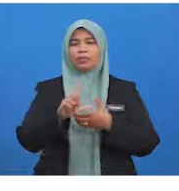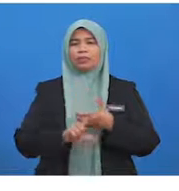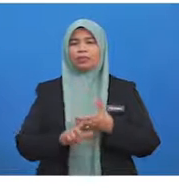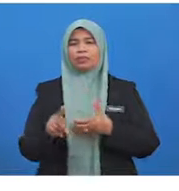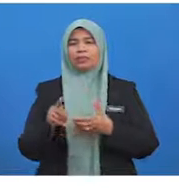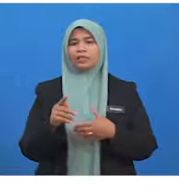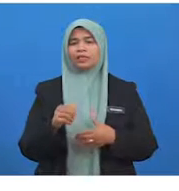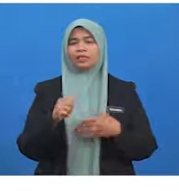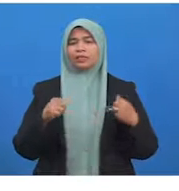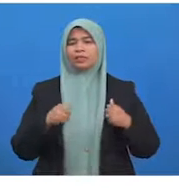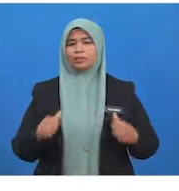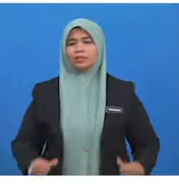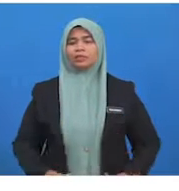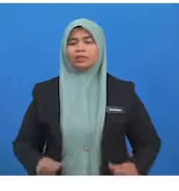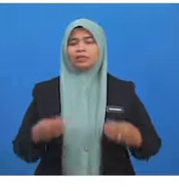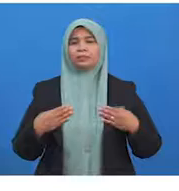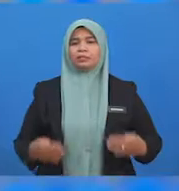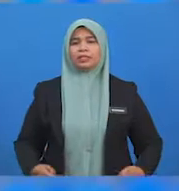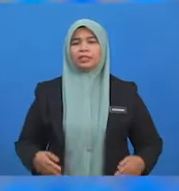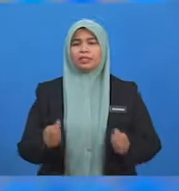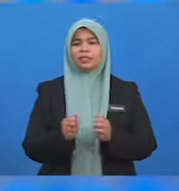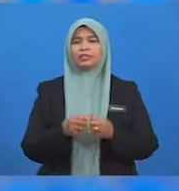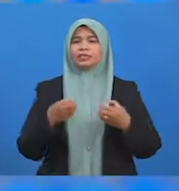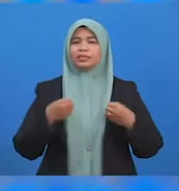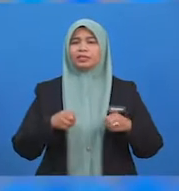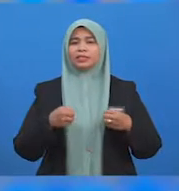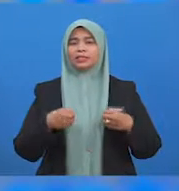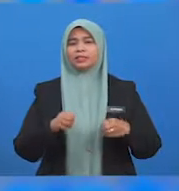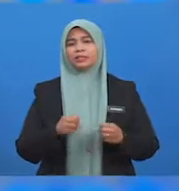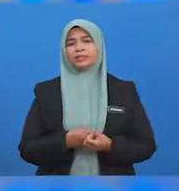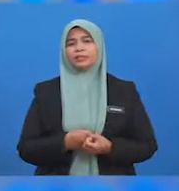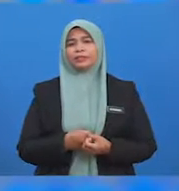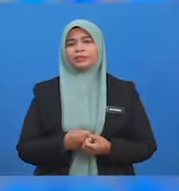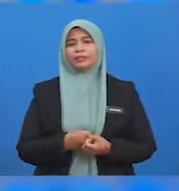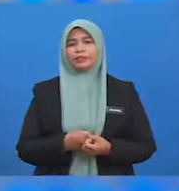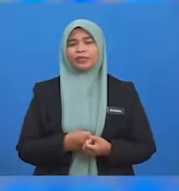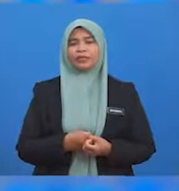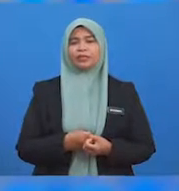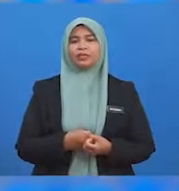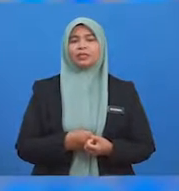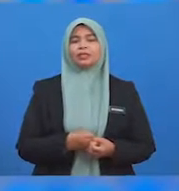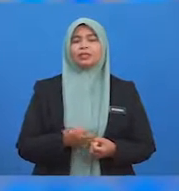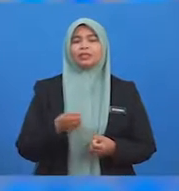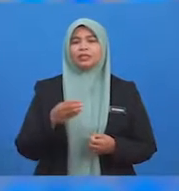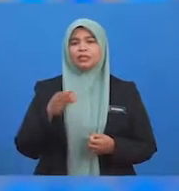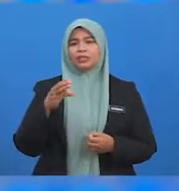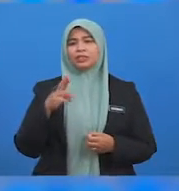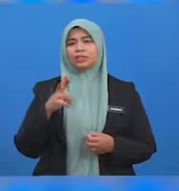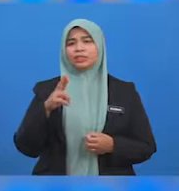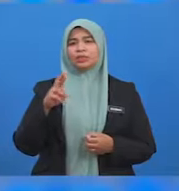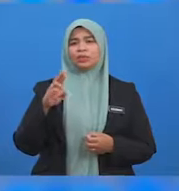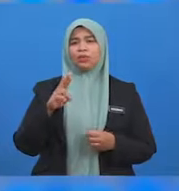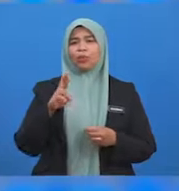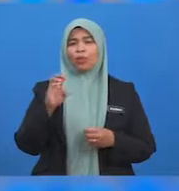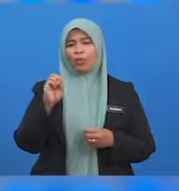badan dengan sengaja. Maksudnya di sini ialah satu, pencerobohan ke atas